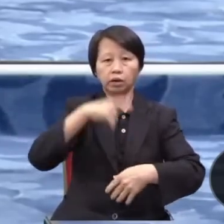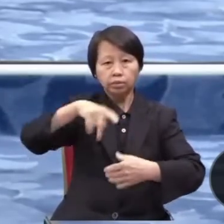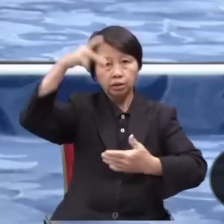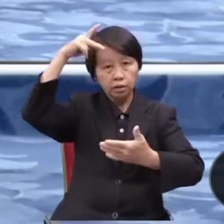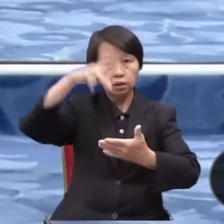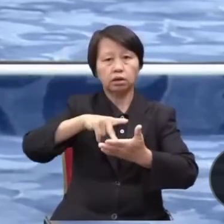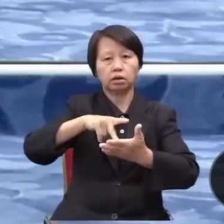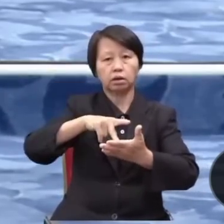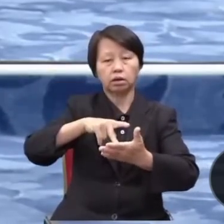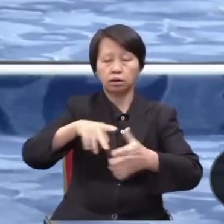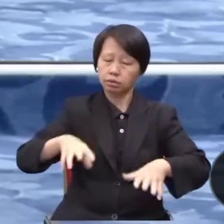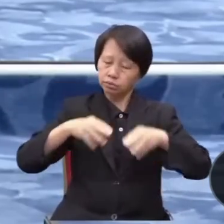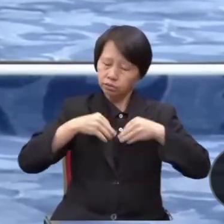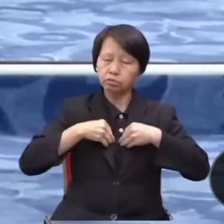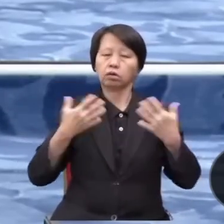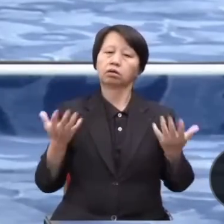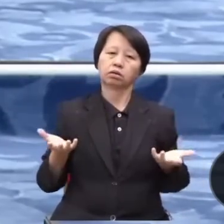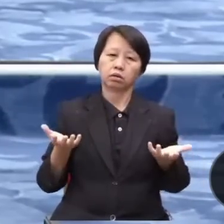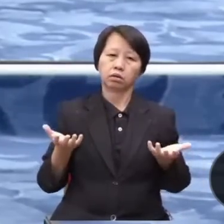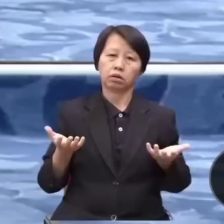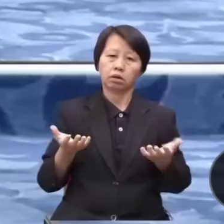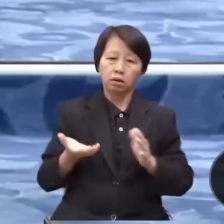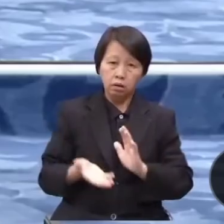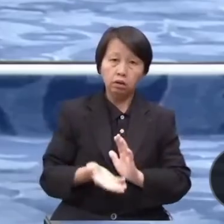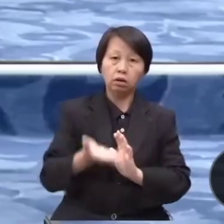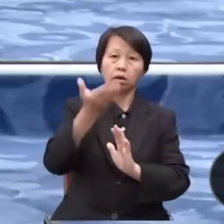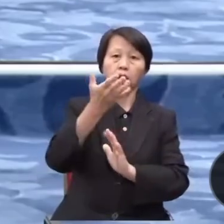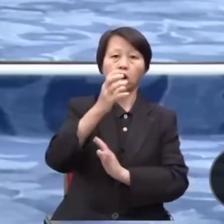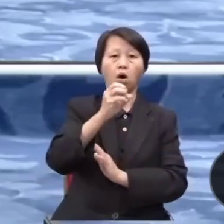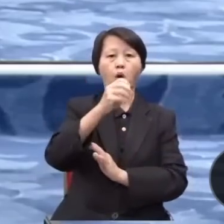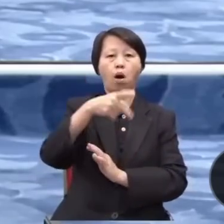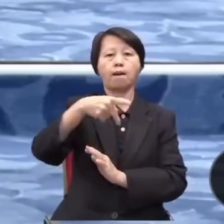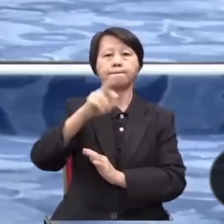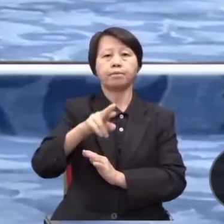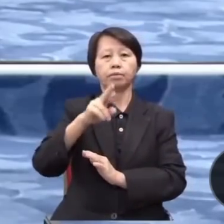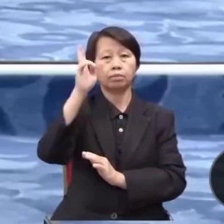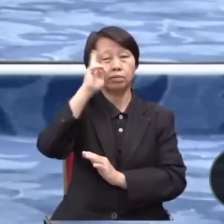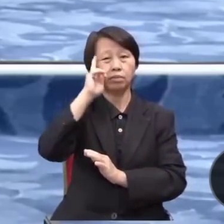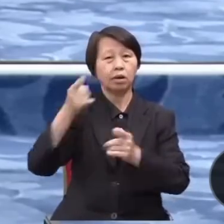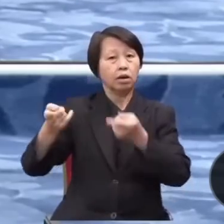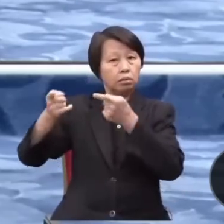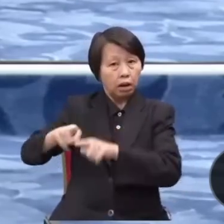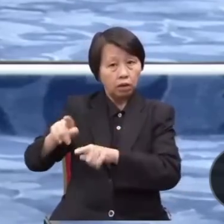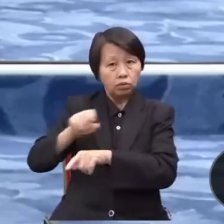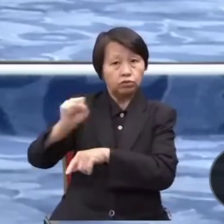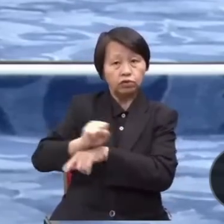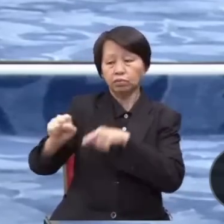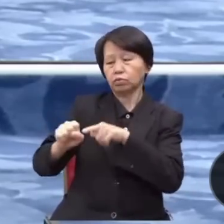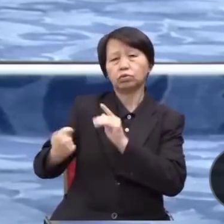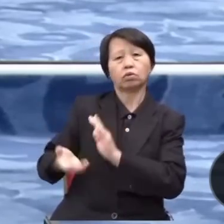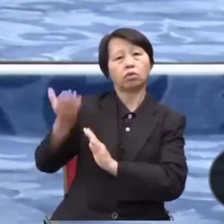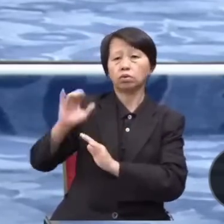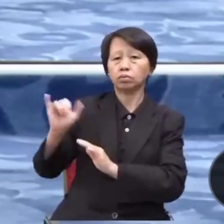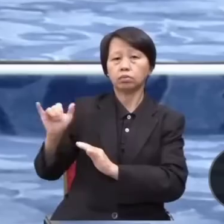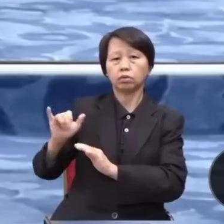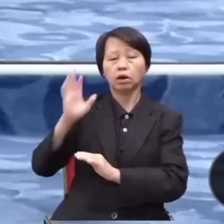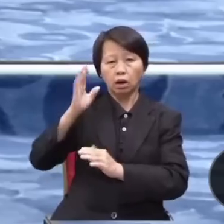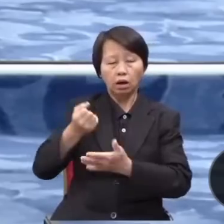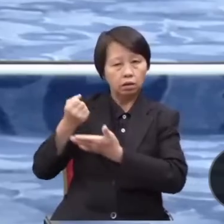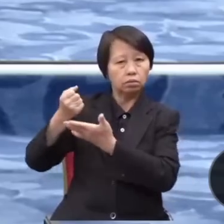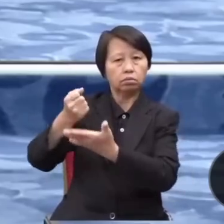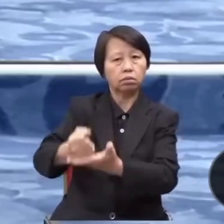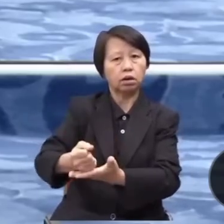kenal, terima kenyataan kenaikan OPR seperti yang berlaku di Singapura itu akan